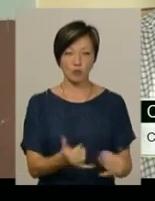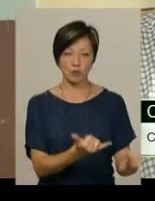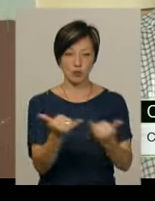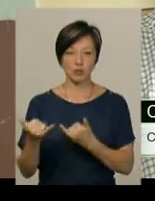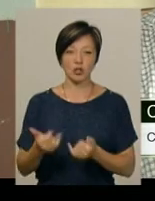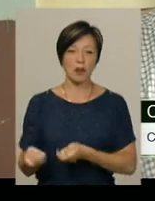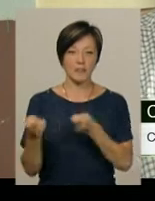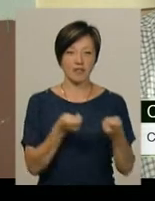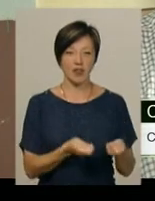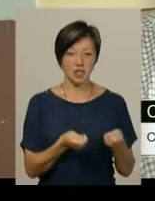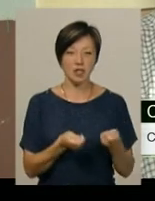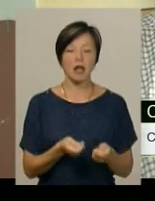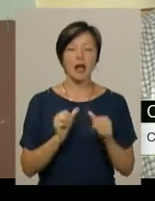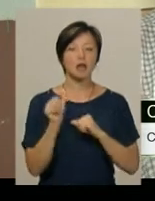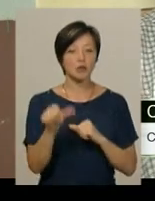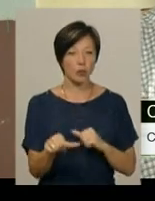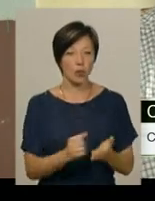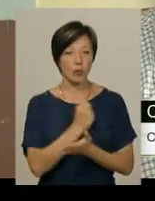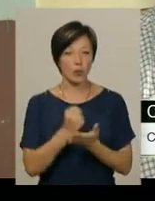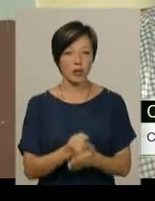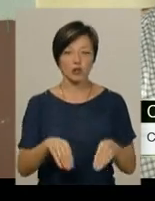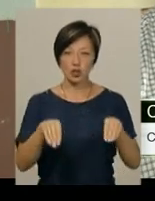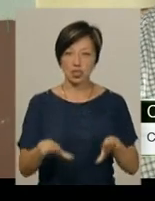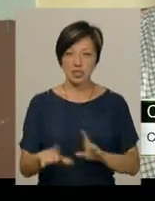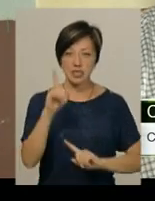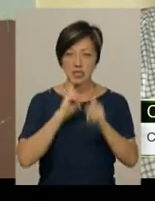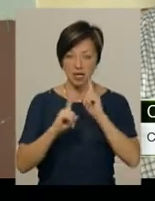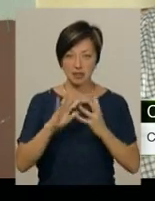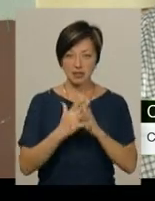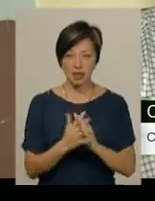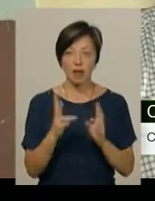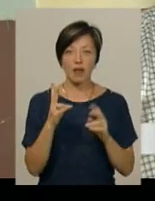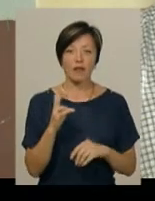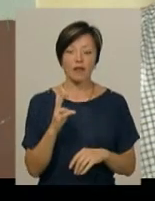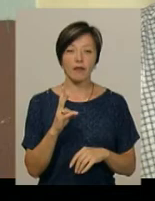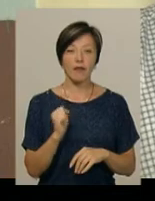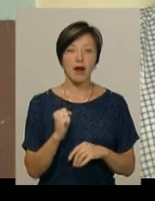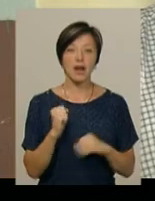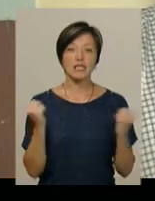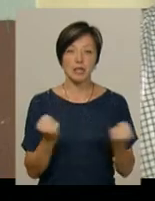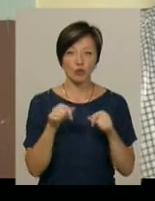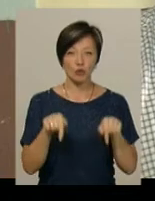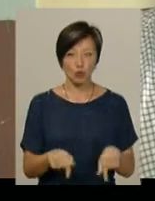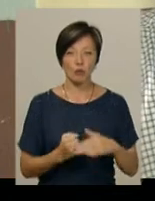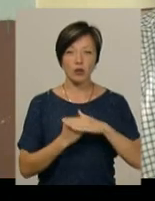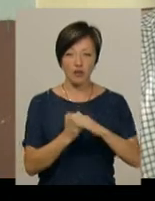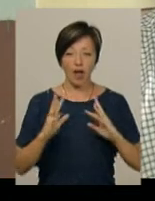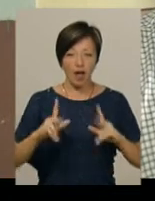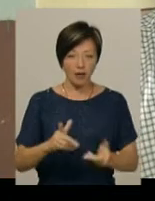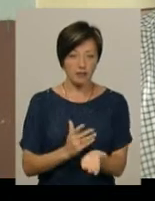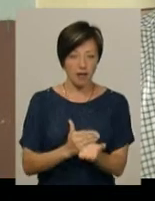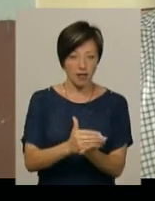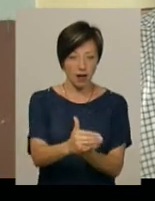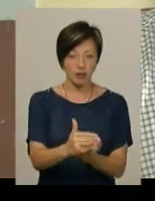забезпечить підвезення. Крім того, прийнято рішення сесії сільської ради. На зиму тут буде базуватися екскаватор, який